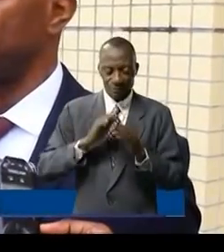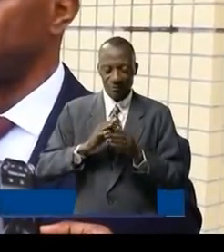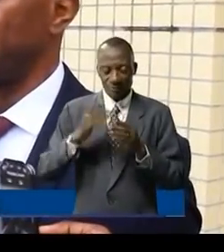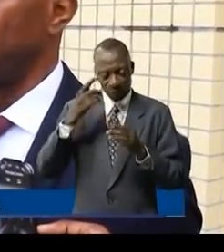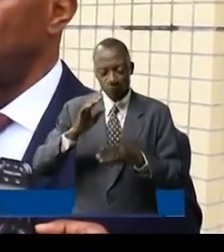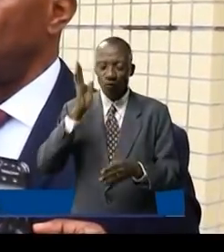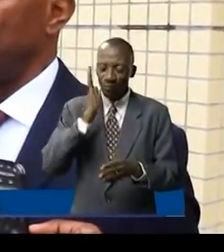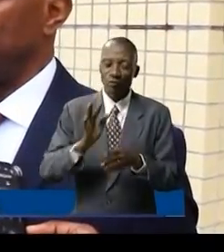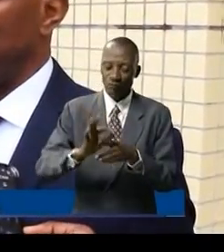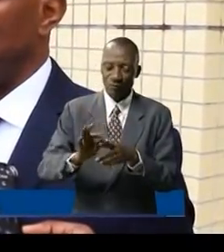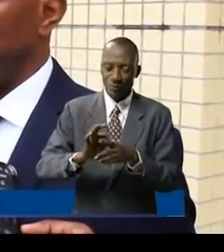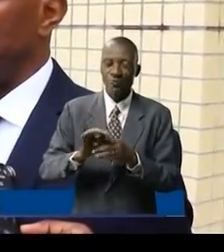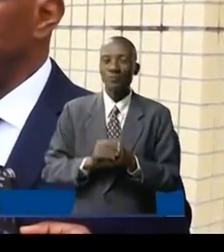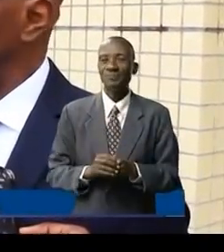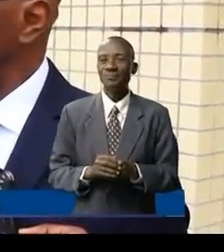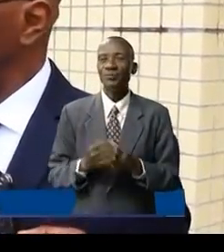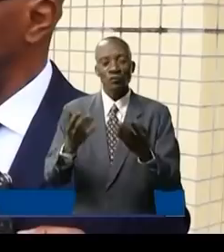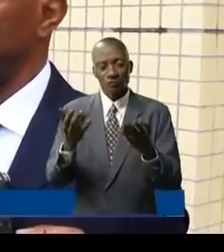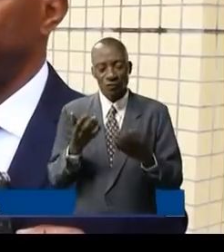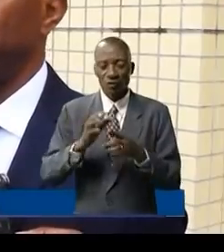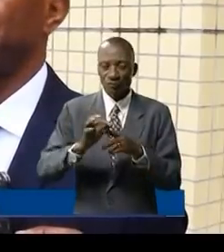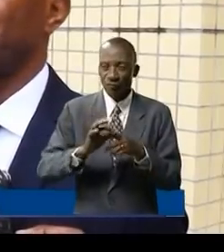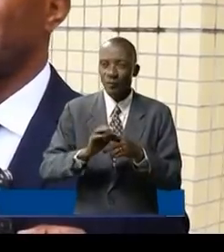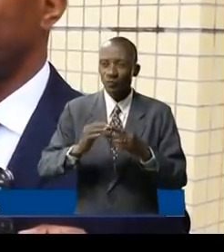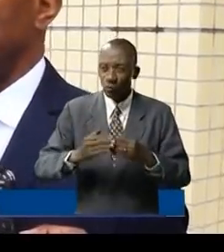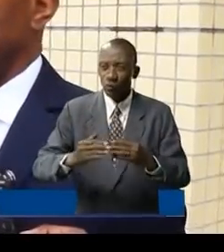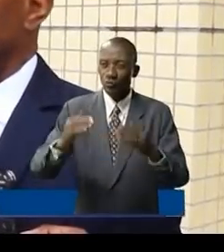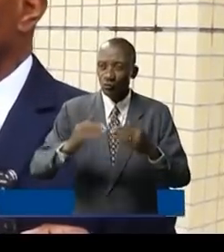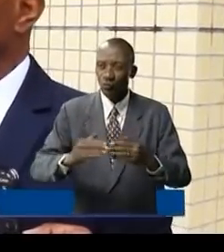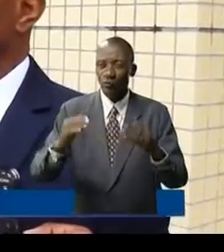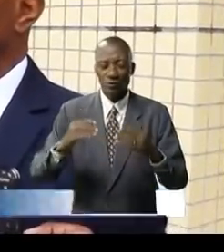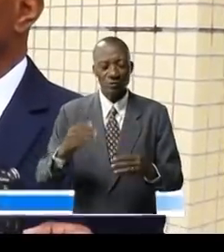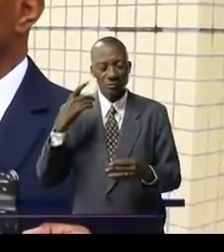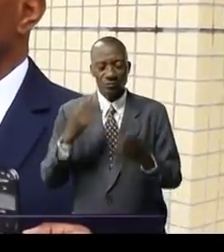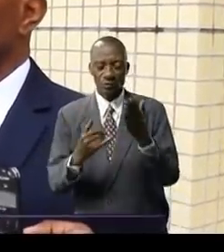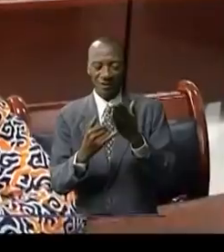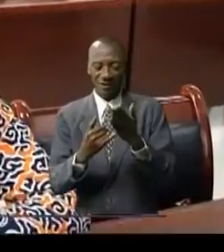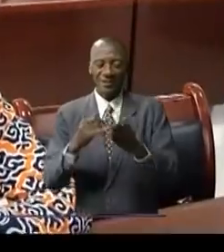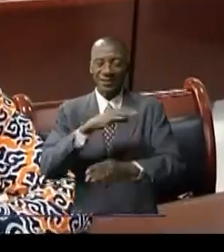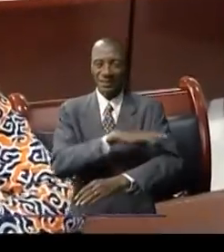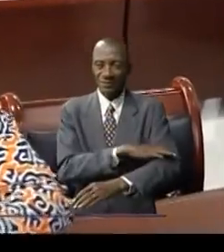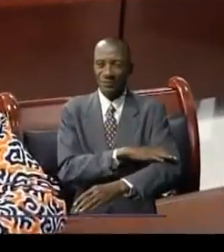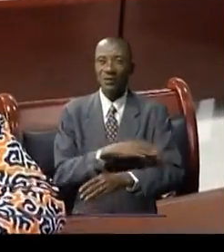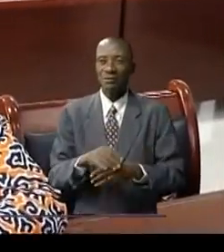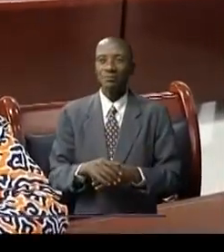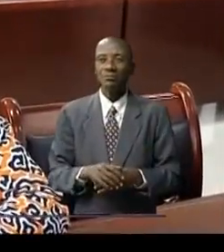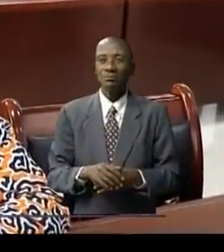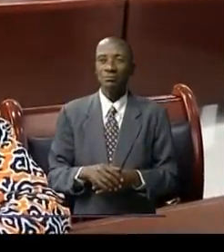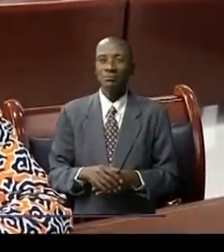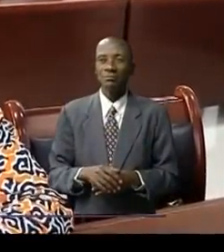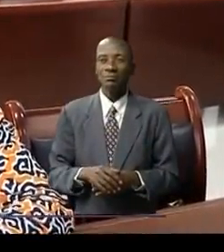à ce sujet pour savoir comment, pour nous, ingénieurs civils, nous pouvons bien